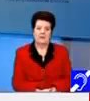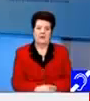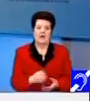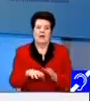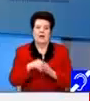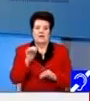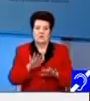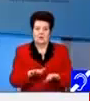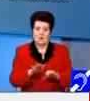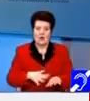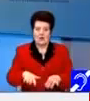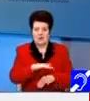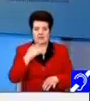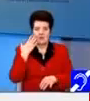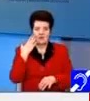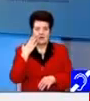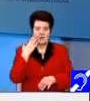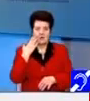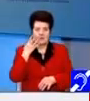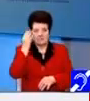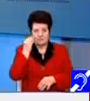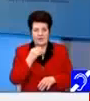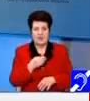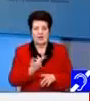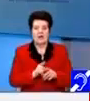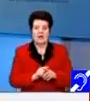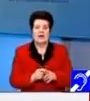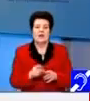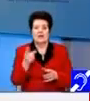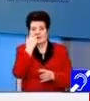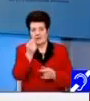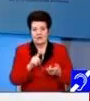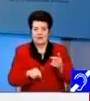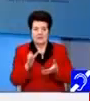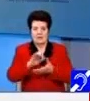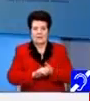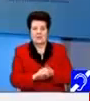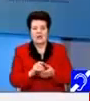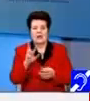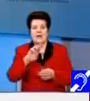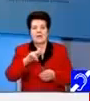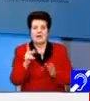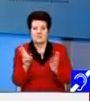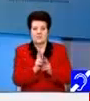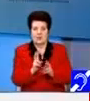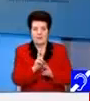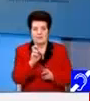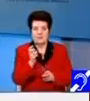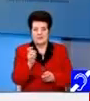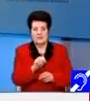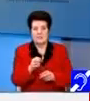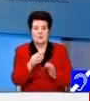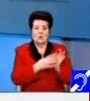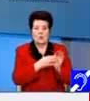Aleșii locali din localitățile Republicii Moldova care au semnat declarația de reunire cu patria mamă se întâlnesc la Iași și Bistrița între 9 și